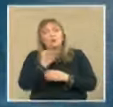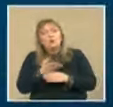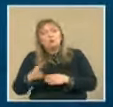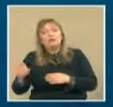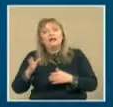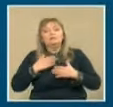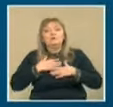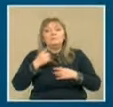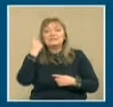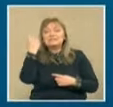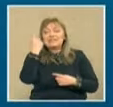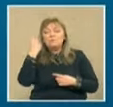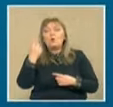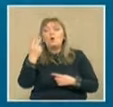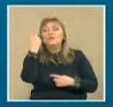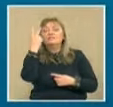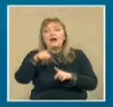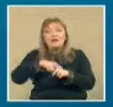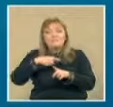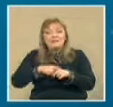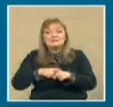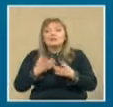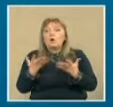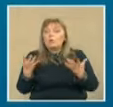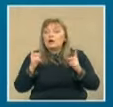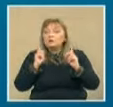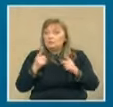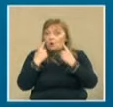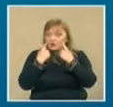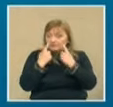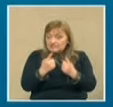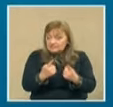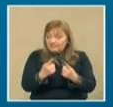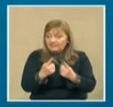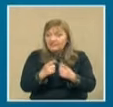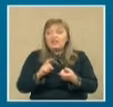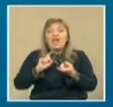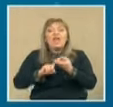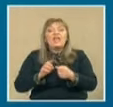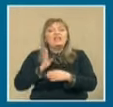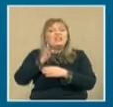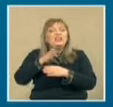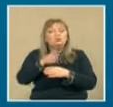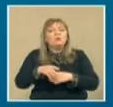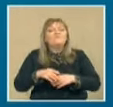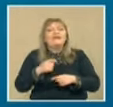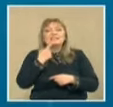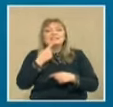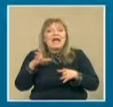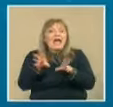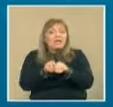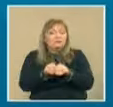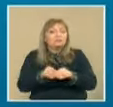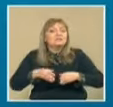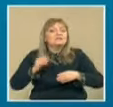Отделно има само 2 месеца, когато може да се видят китове с бебета. Интересното тук е, че ние